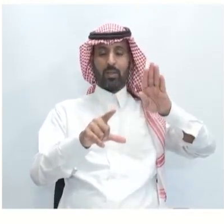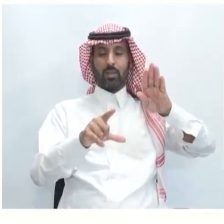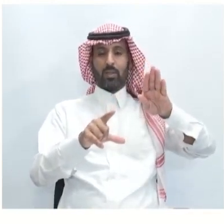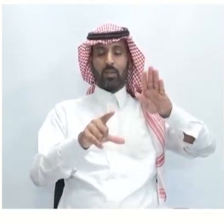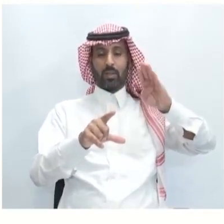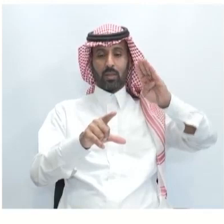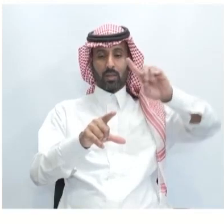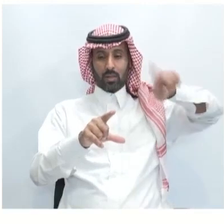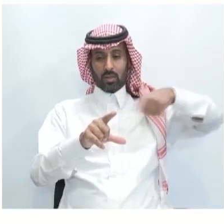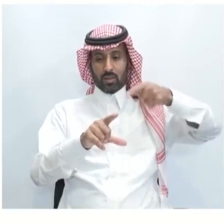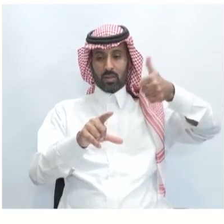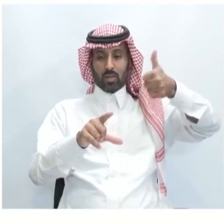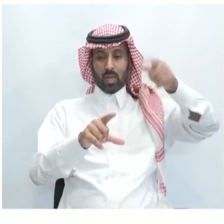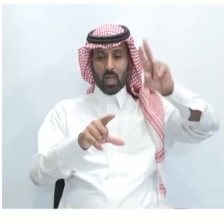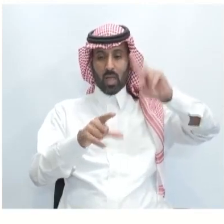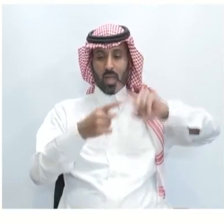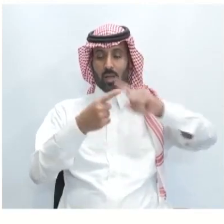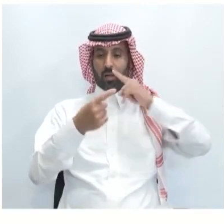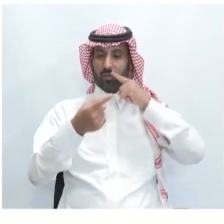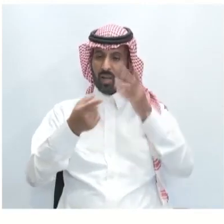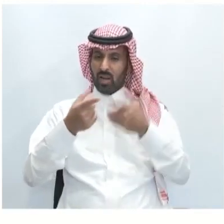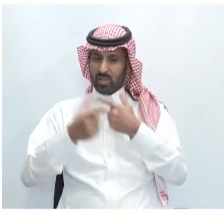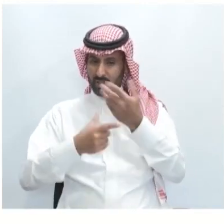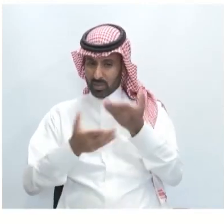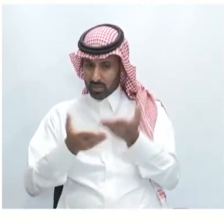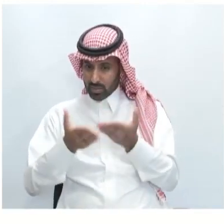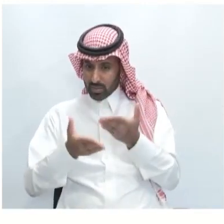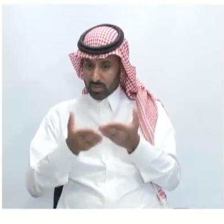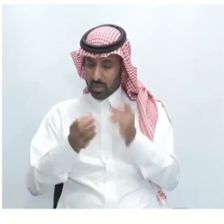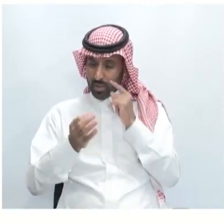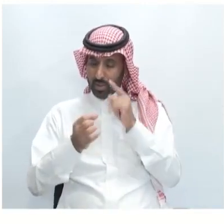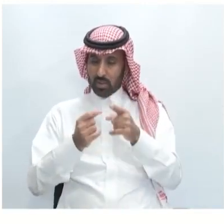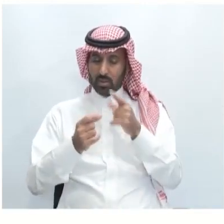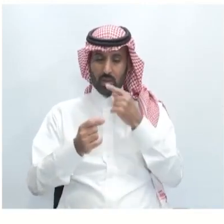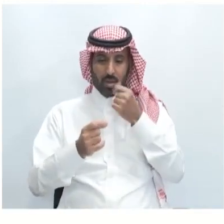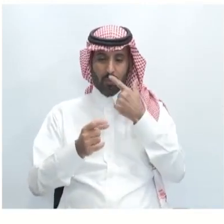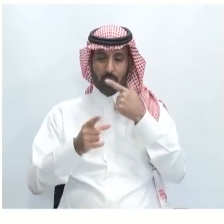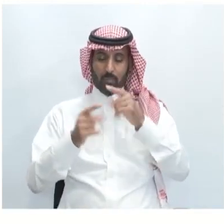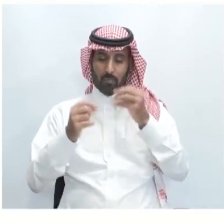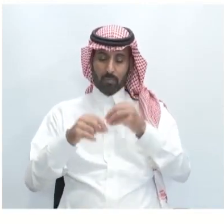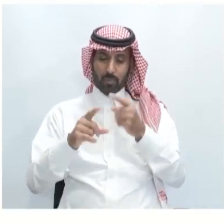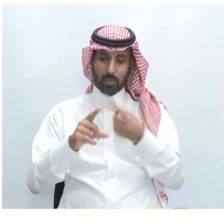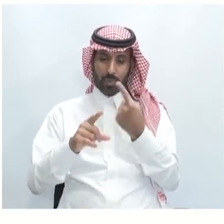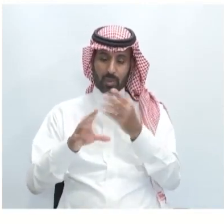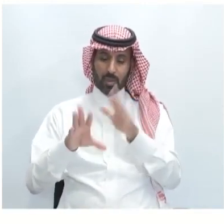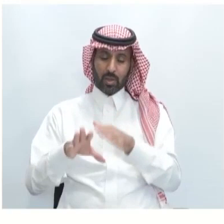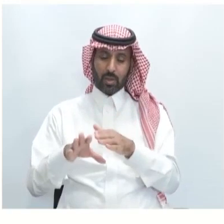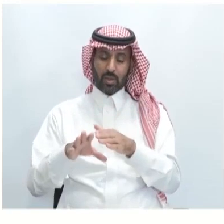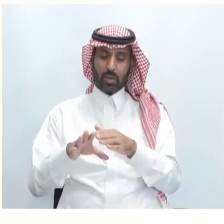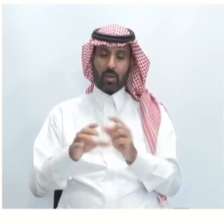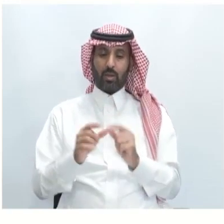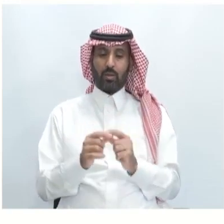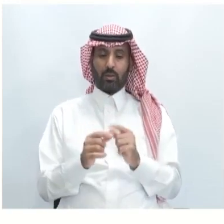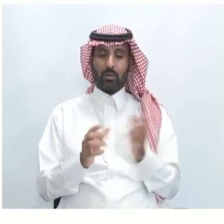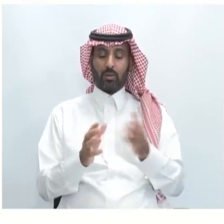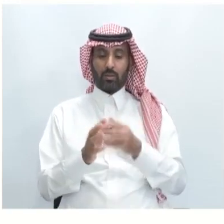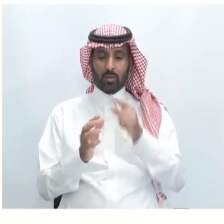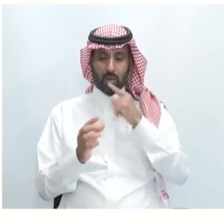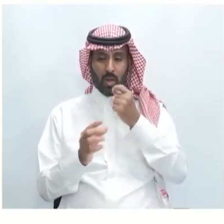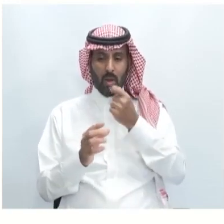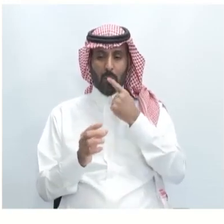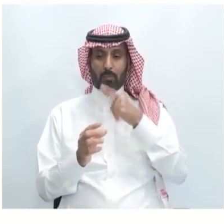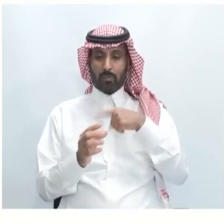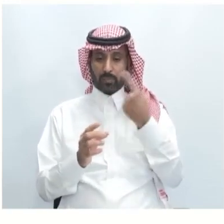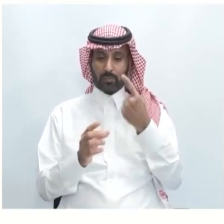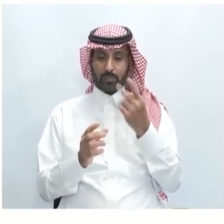الاتزان اذا هي تكون اكثر استقرار تكون الشكل السائل للسكريات الاحاديه نعيد مره اخرى بالنسبه للسكريات